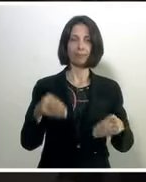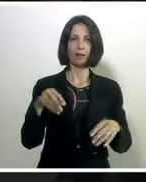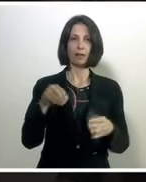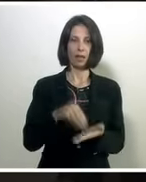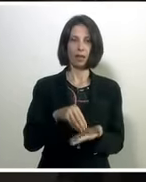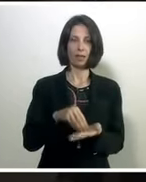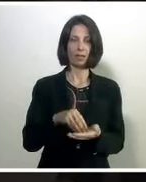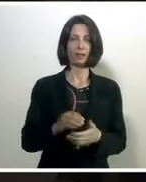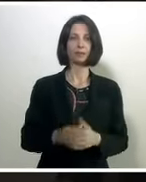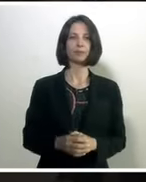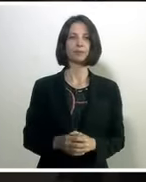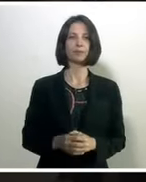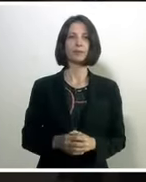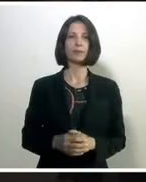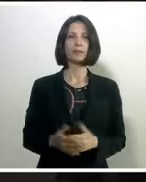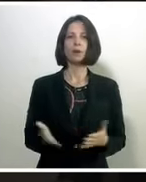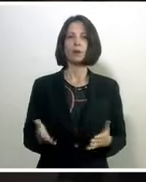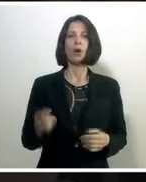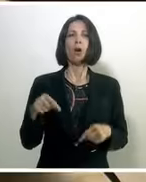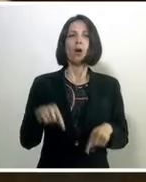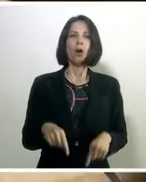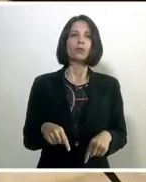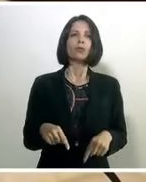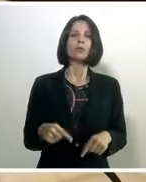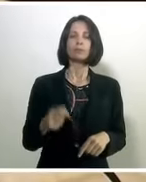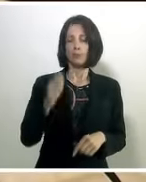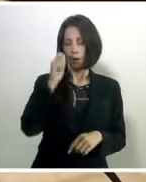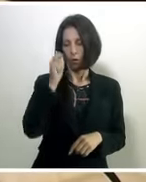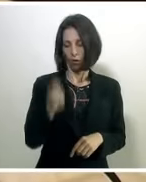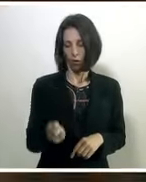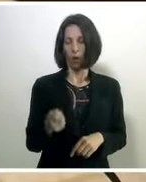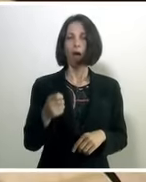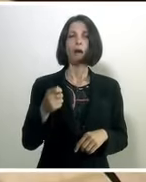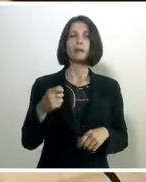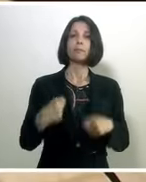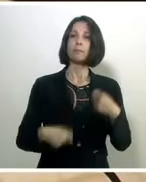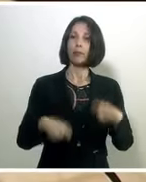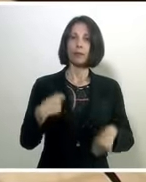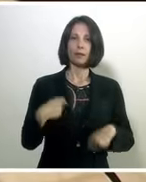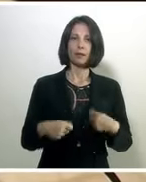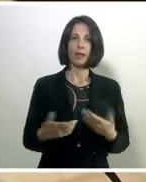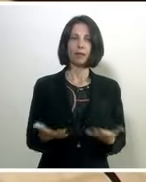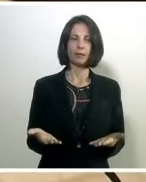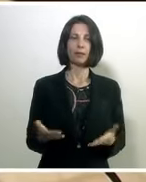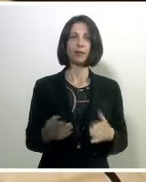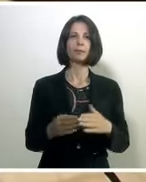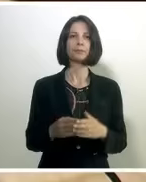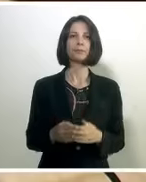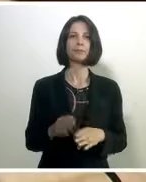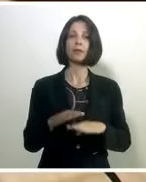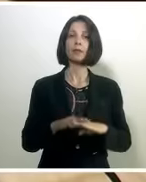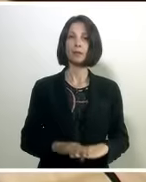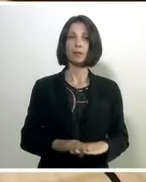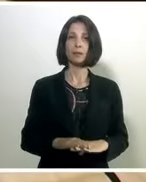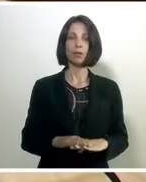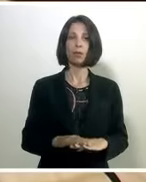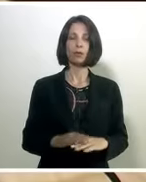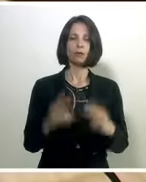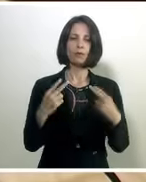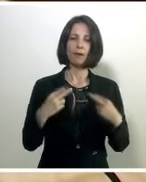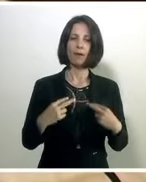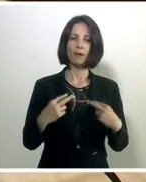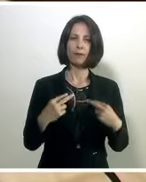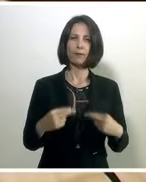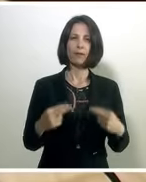la presenza di cui Ella oggi ci onora signor presidente testimonia del suo vivo interesse per il mondo